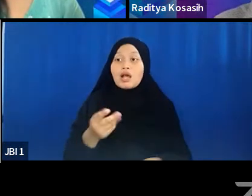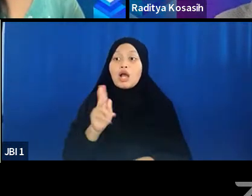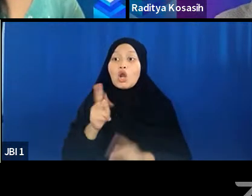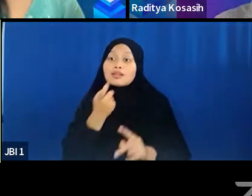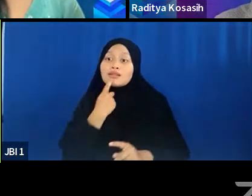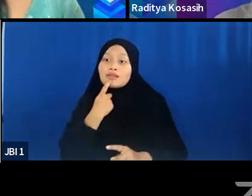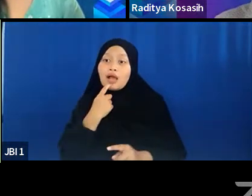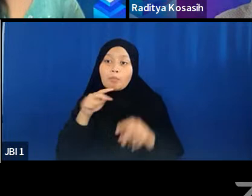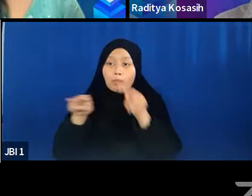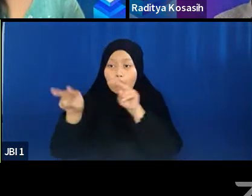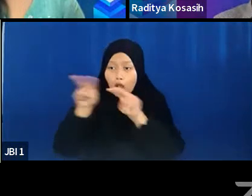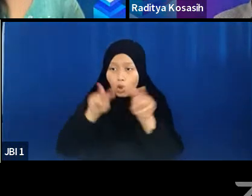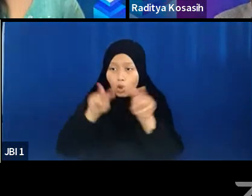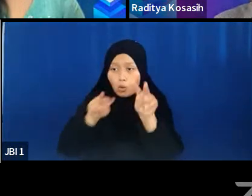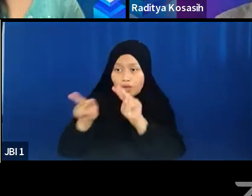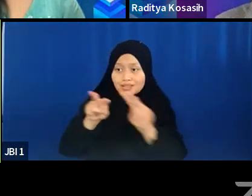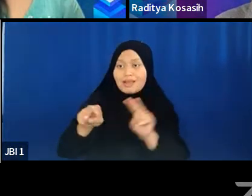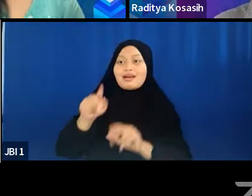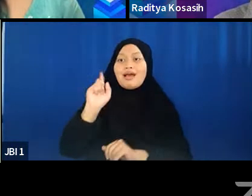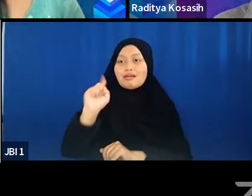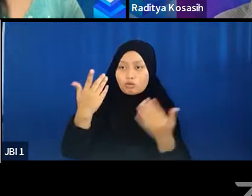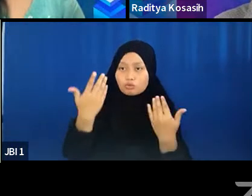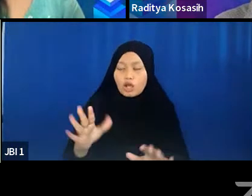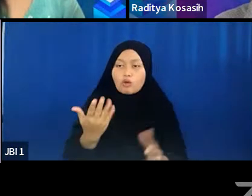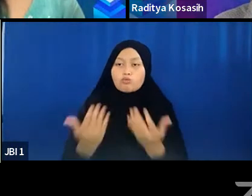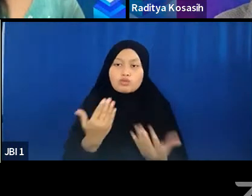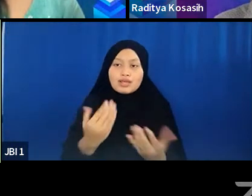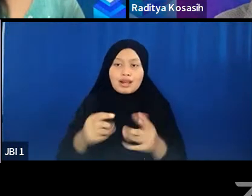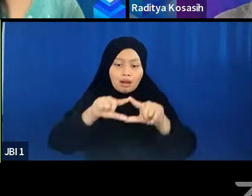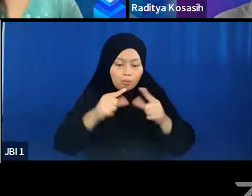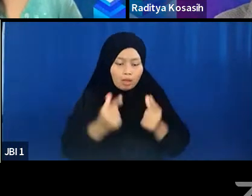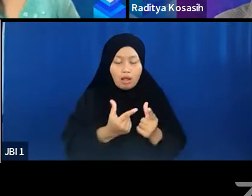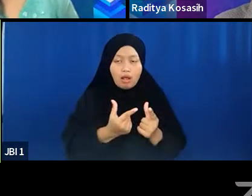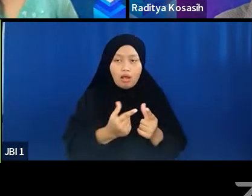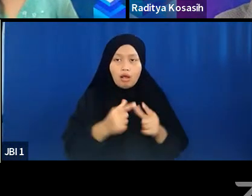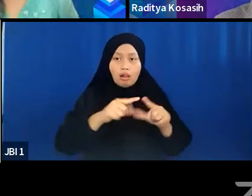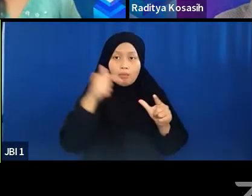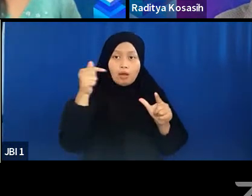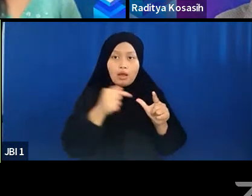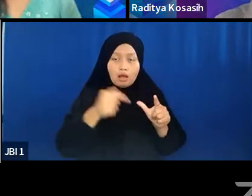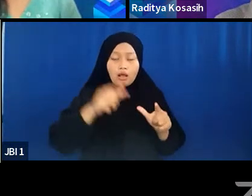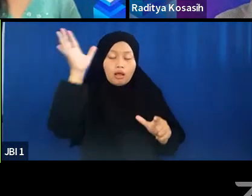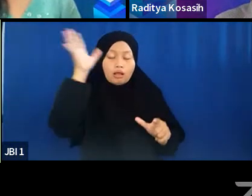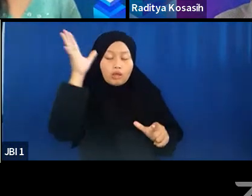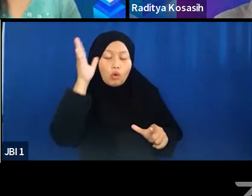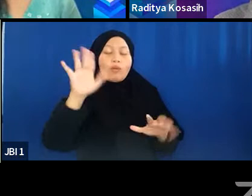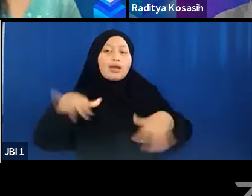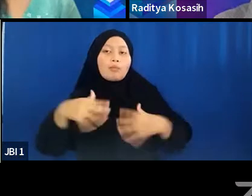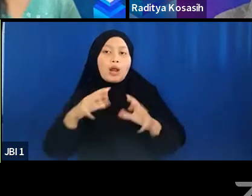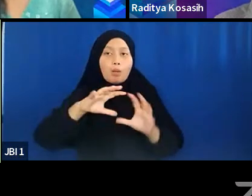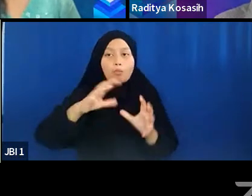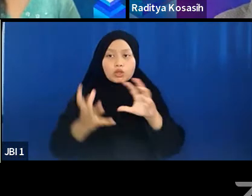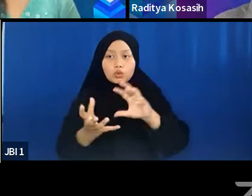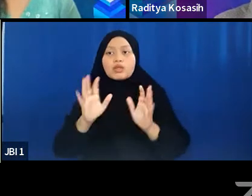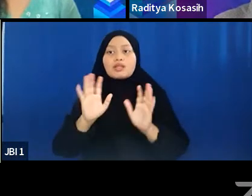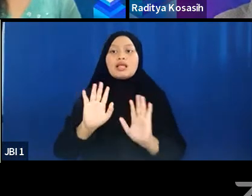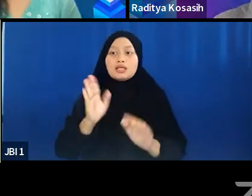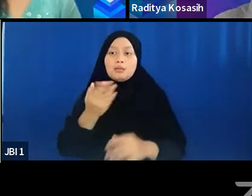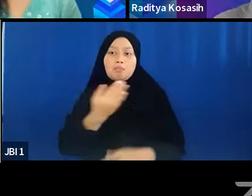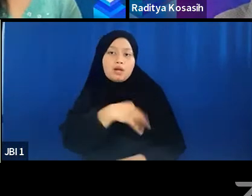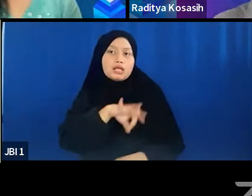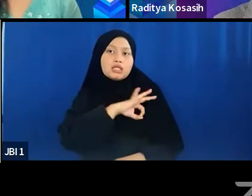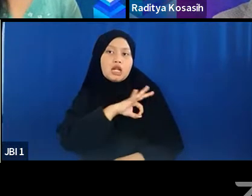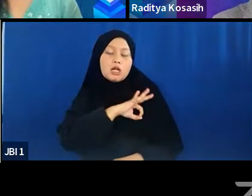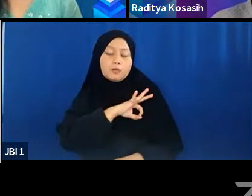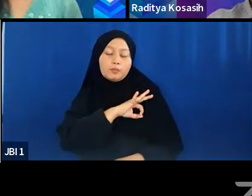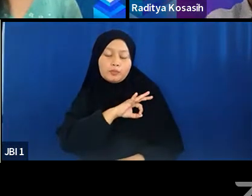wamil suatu melambung sebagai lembaga tapi perkembangannya bentuknya Bagaimana tapi besok akan pada presiden